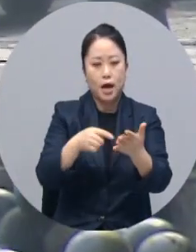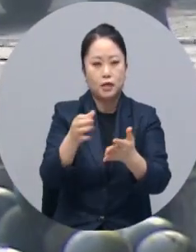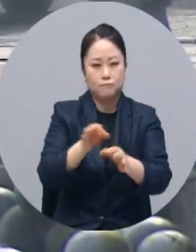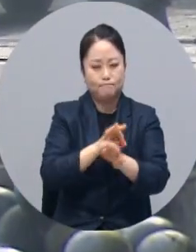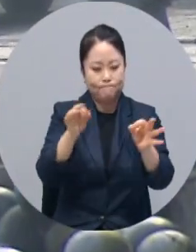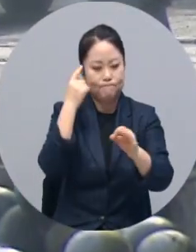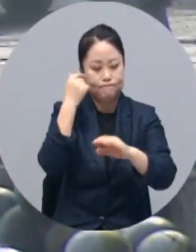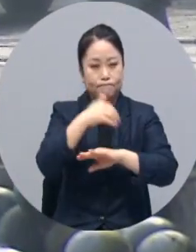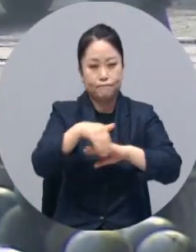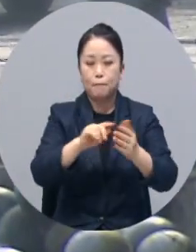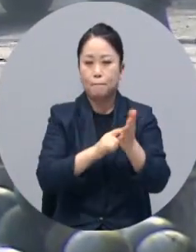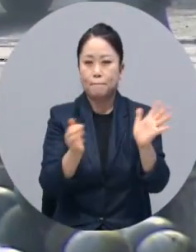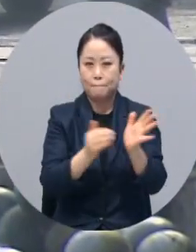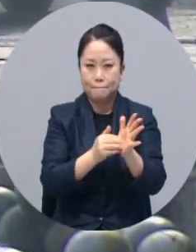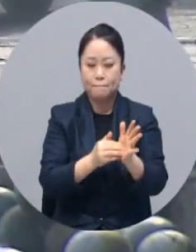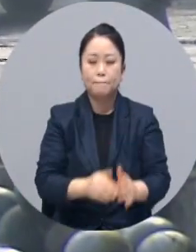뉴스 이세엽 있니다